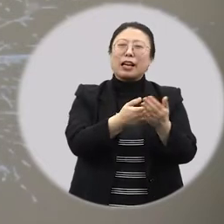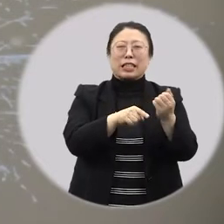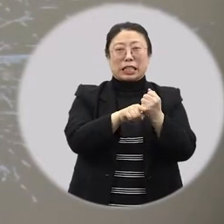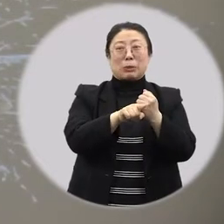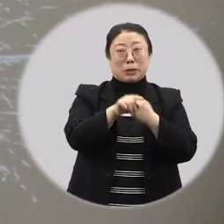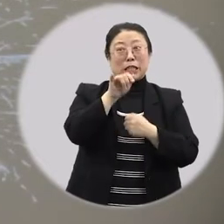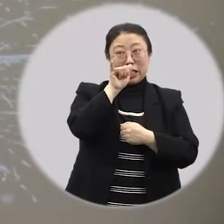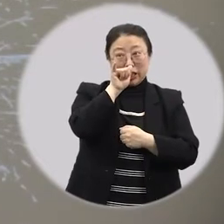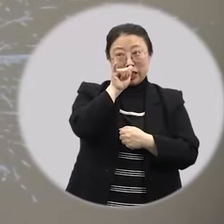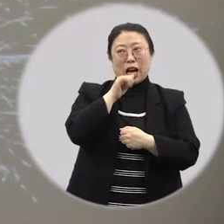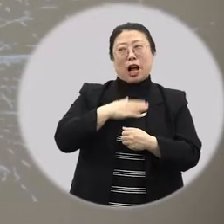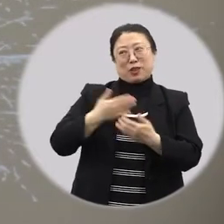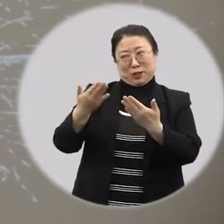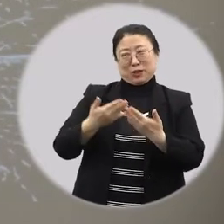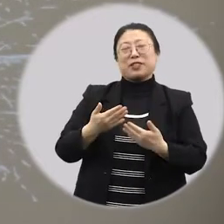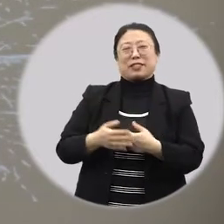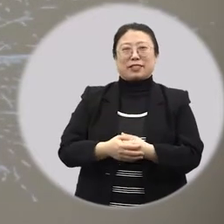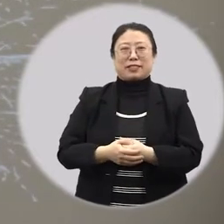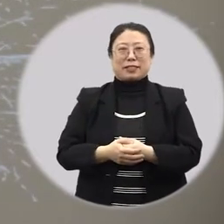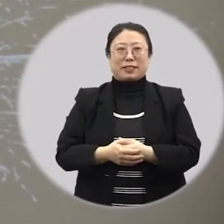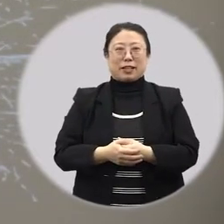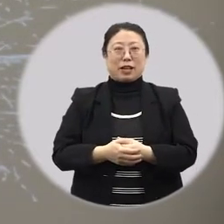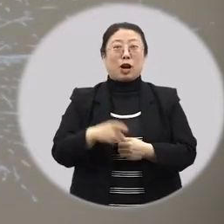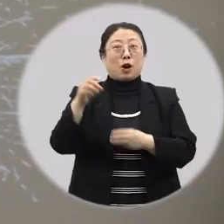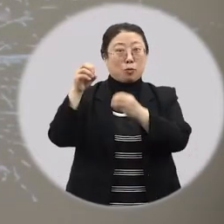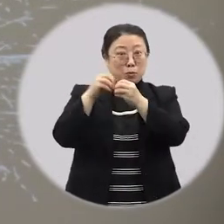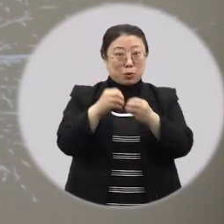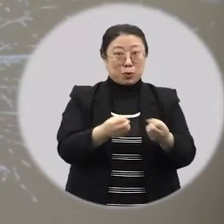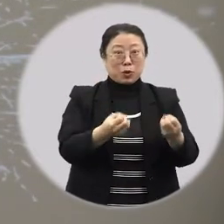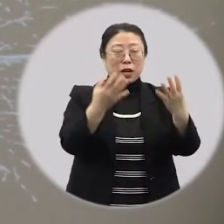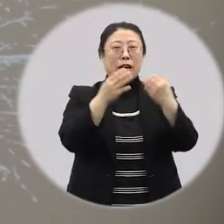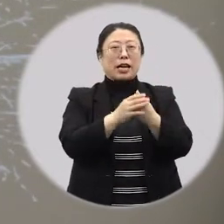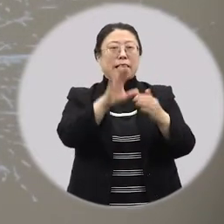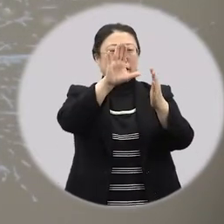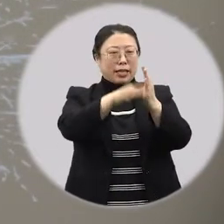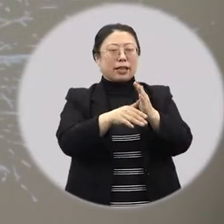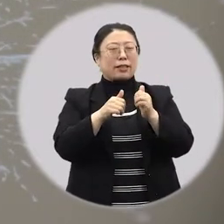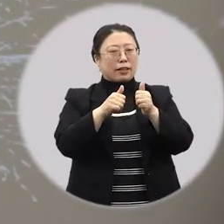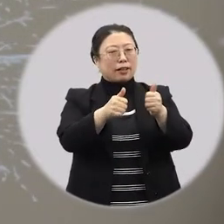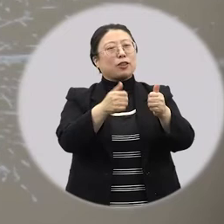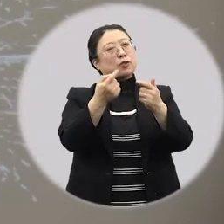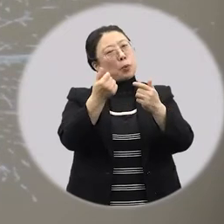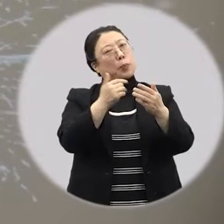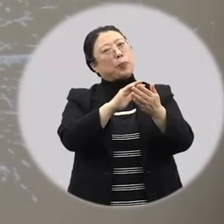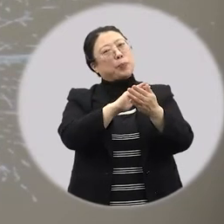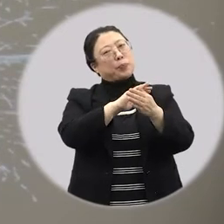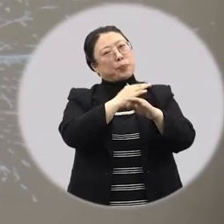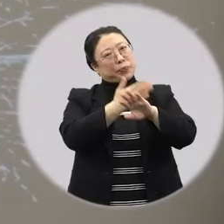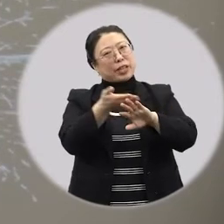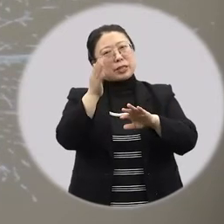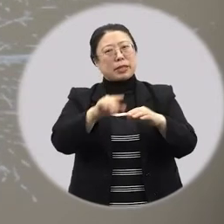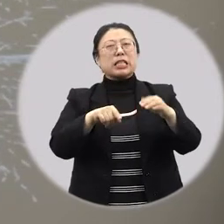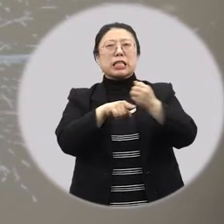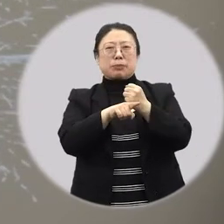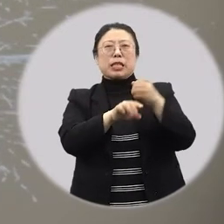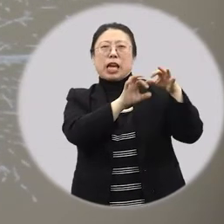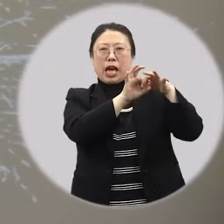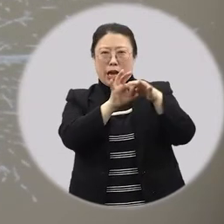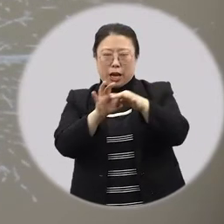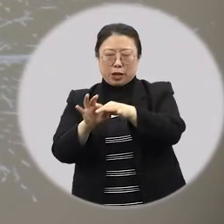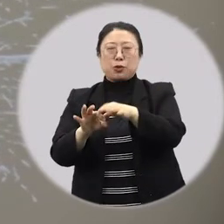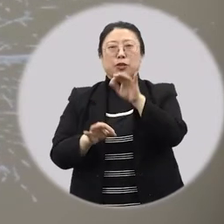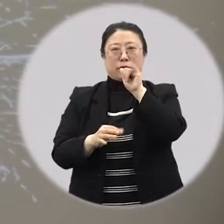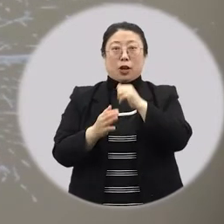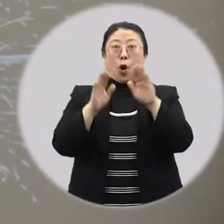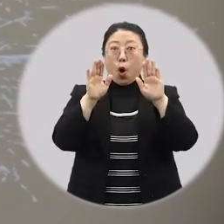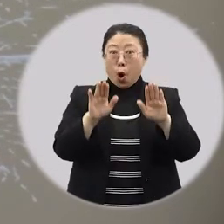의미를 담고 있는 부분도 짚어주었어요 동지풍속은 시대에 따라 조금씩 달라져왔지만 의미는 계속해서 이어져 왔어요